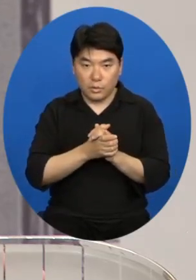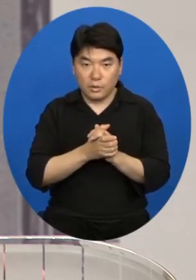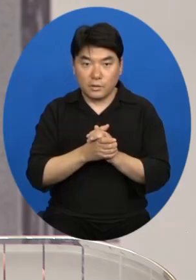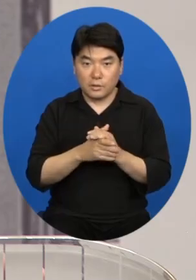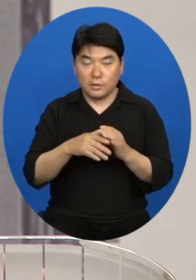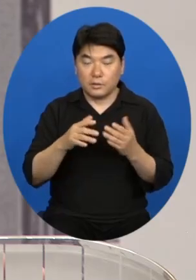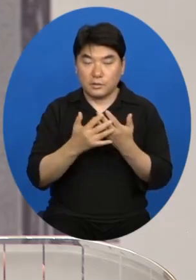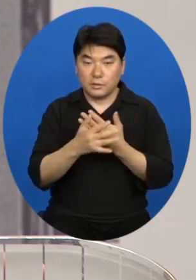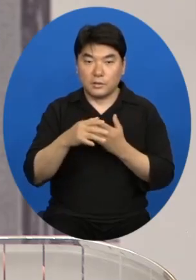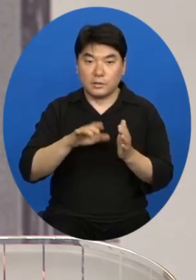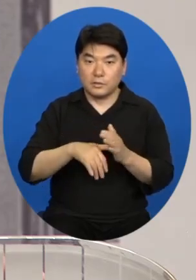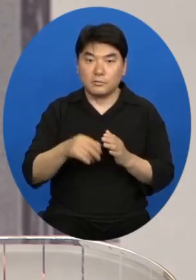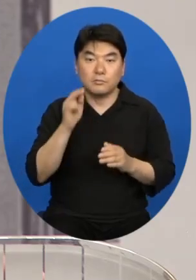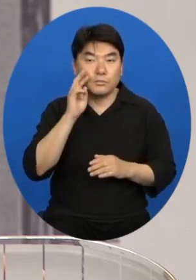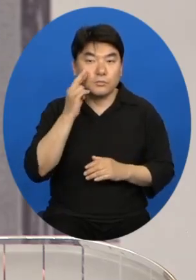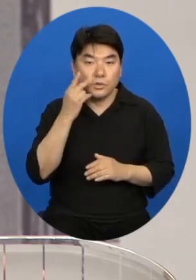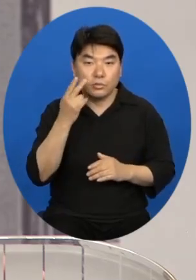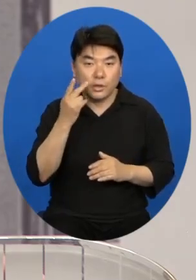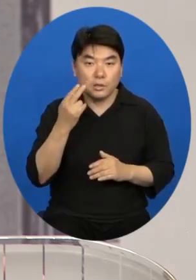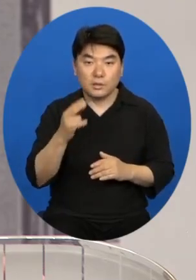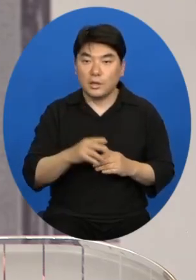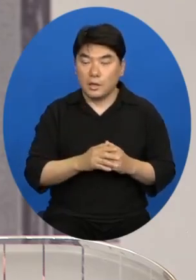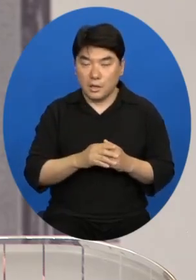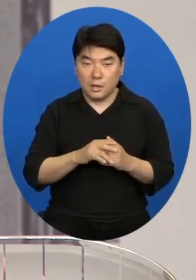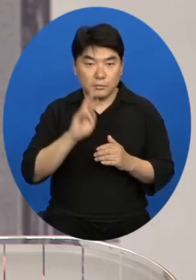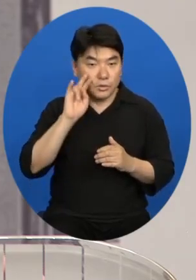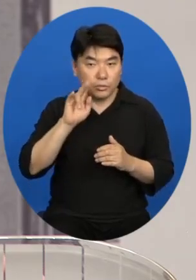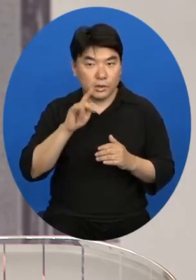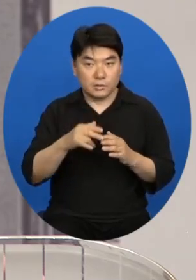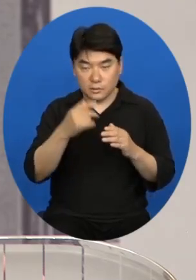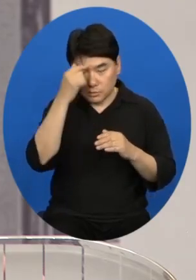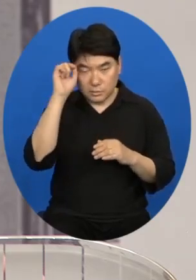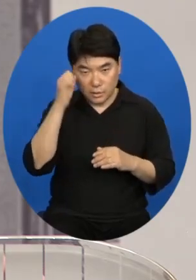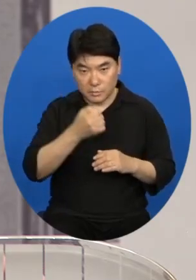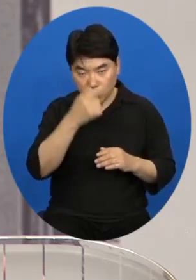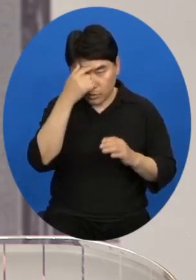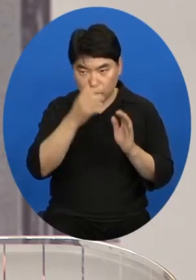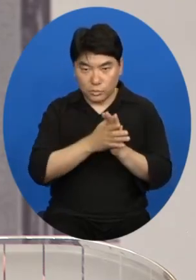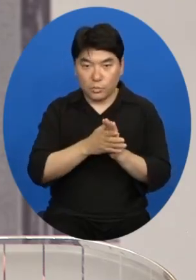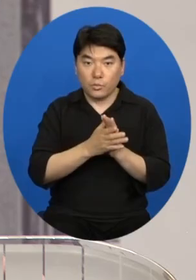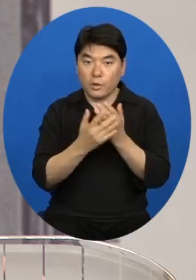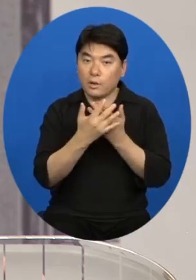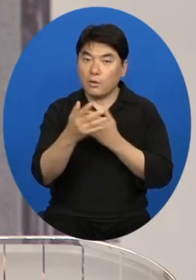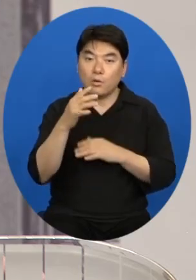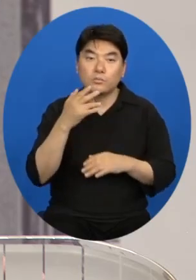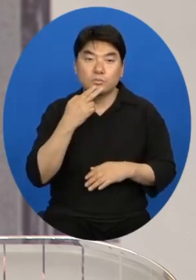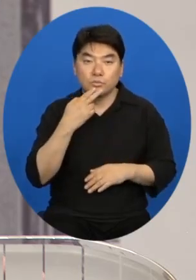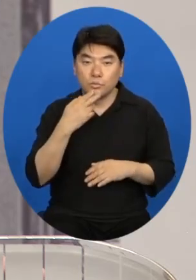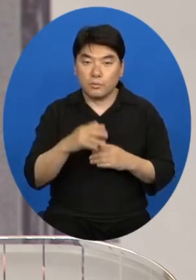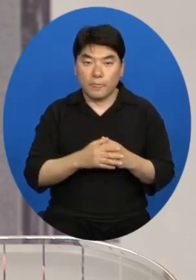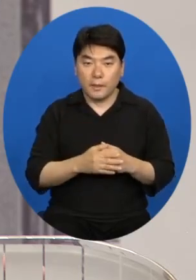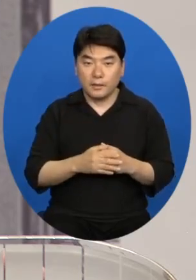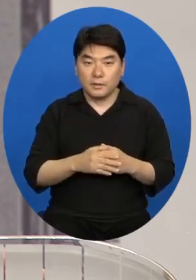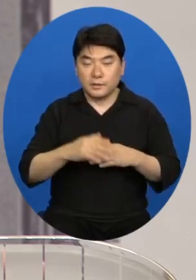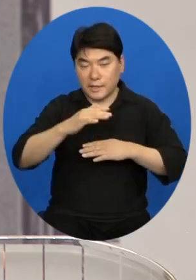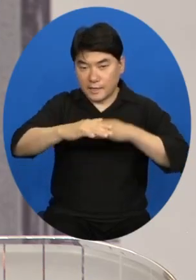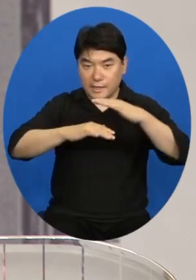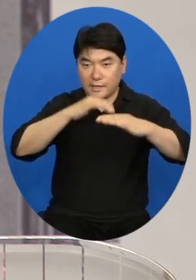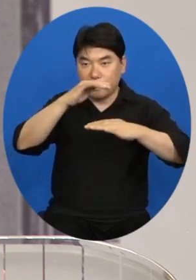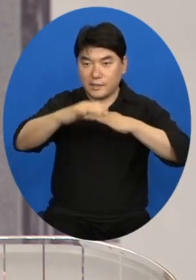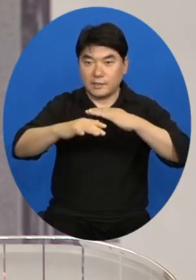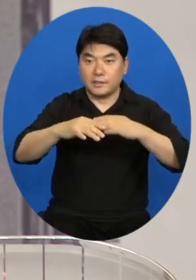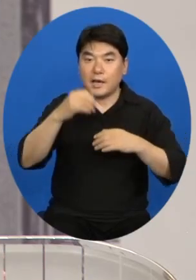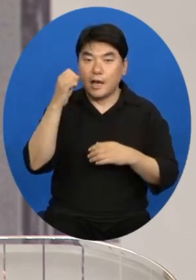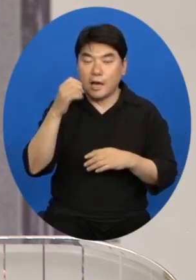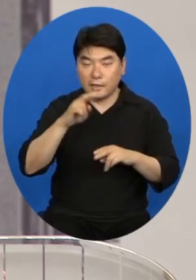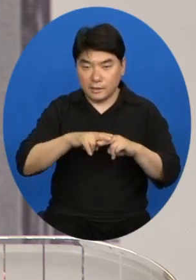하시는데 미국 교회는 새벽 기도가 없어요. 그러니까 닫힌 교회 앞에 계단에서 기도를 하신 거예요. 계단에서 어떤